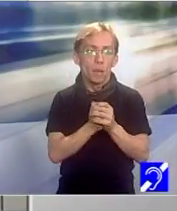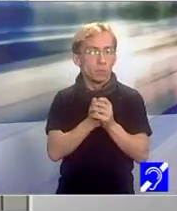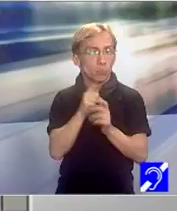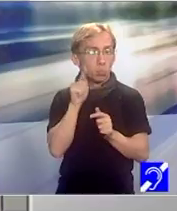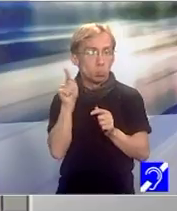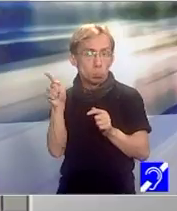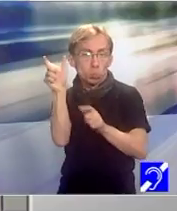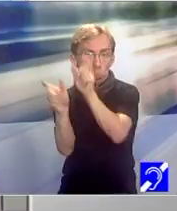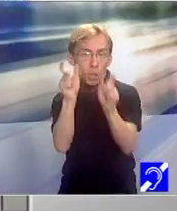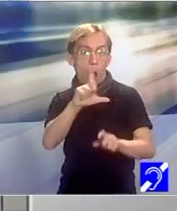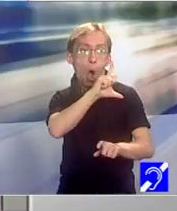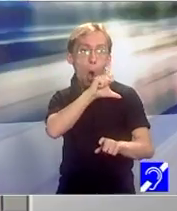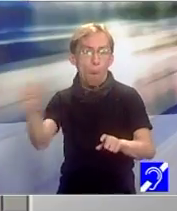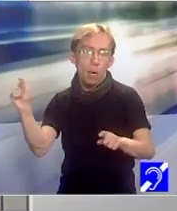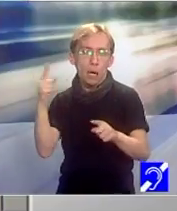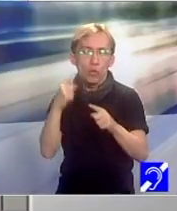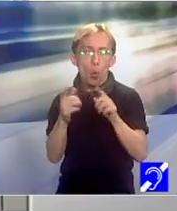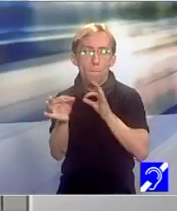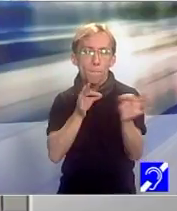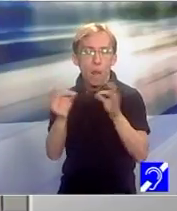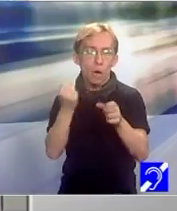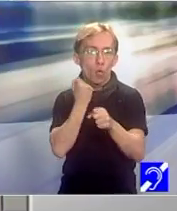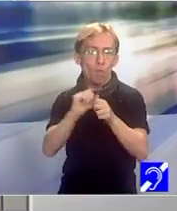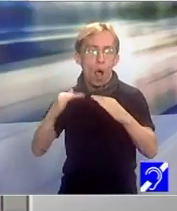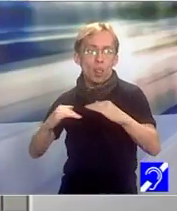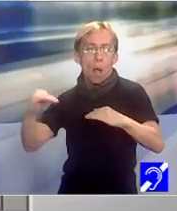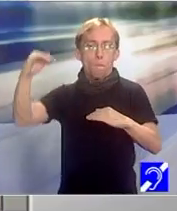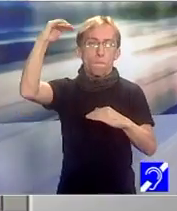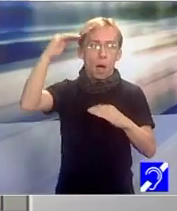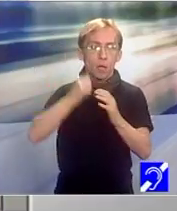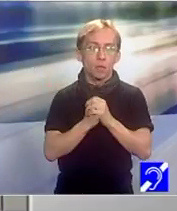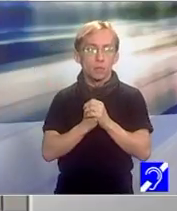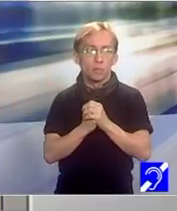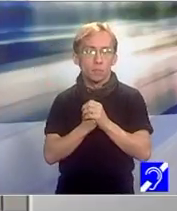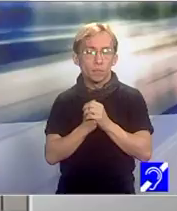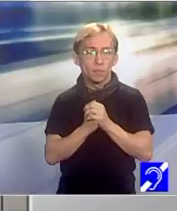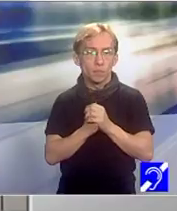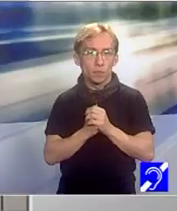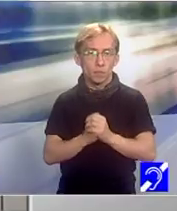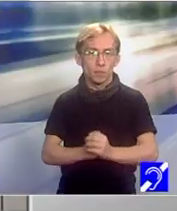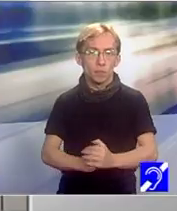mari. Țara noastră este reprezentată acolo de 12 sportivi care au un singur gând, cucerirea cât mai multor medalii.